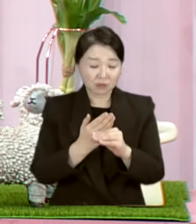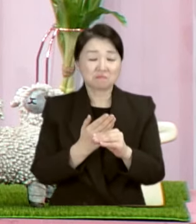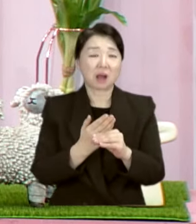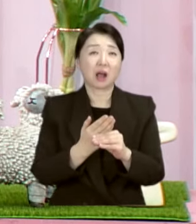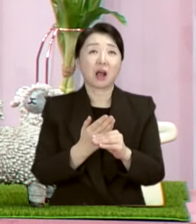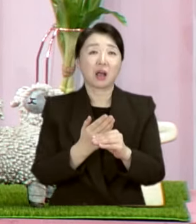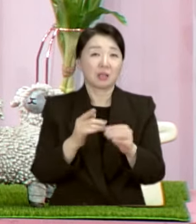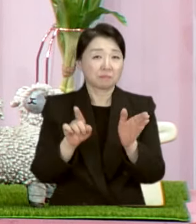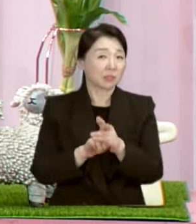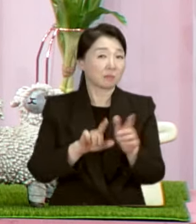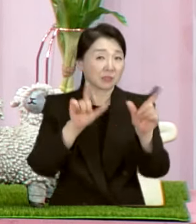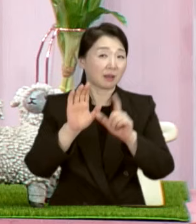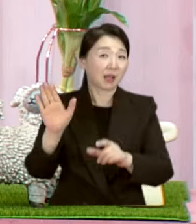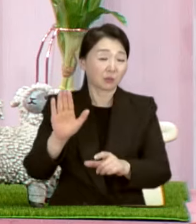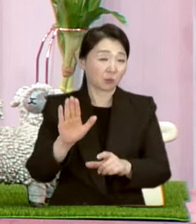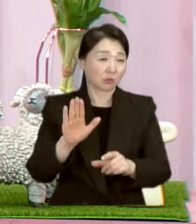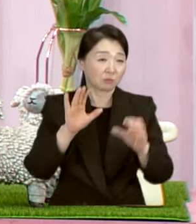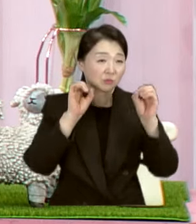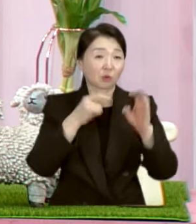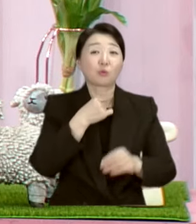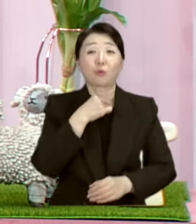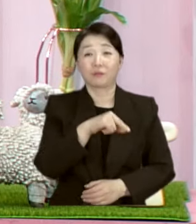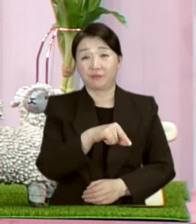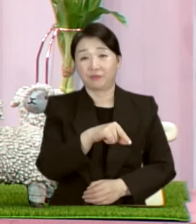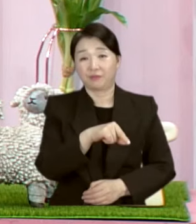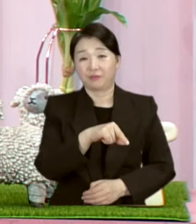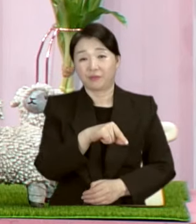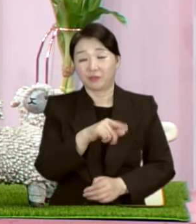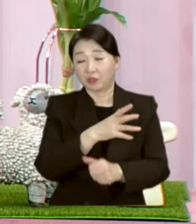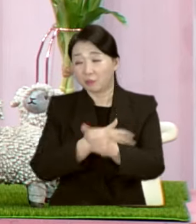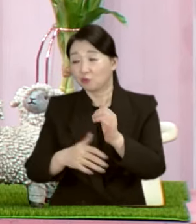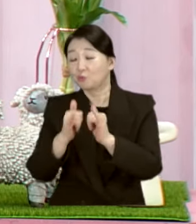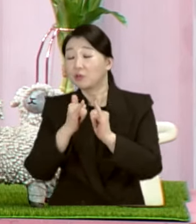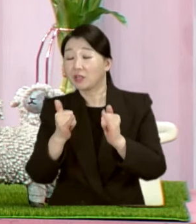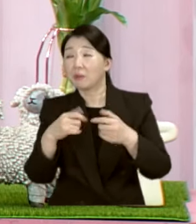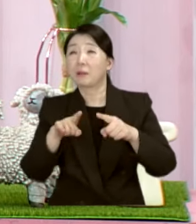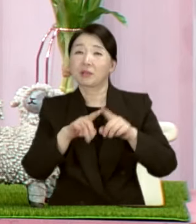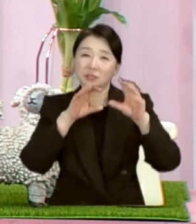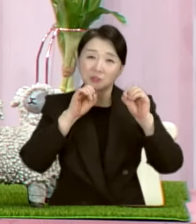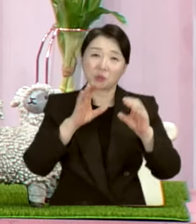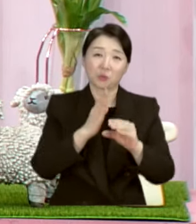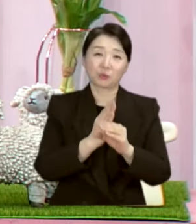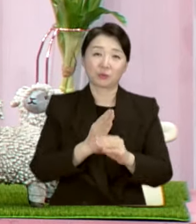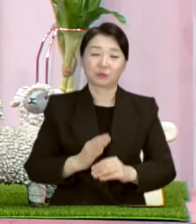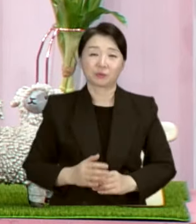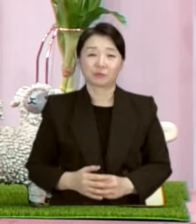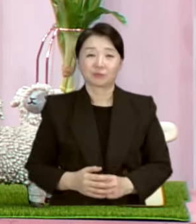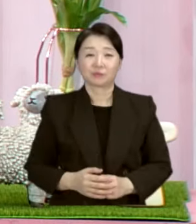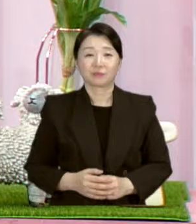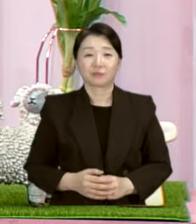하는 것이 아니라 전도를 해야겠다 해서 저랑 똑같이 주변 친구들을 전도를 하고 있습니다.